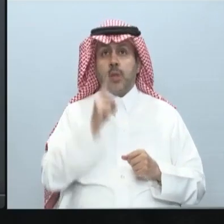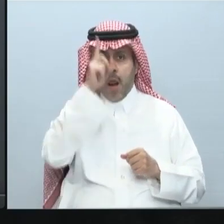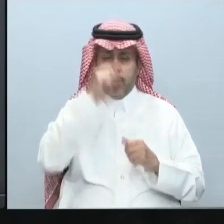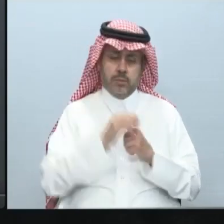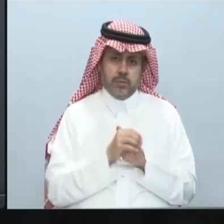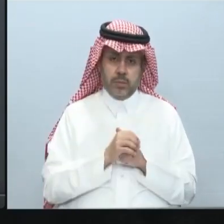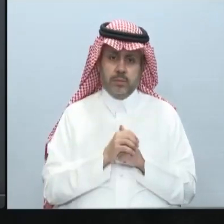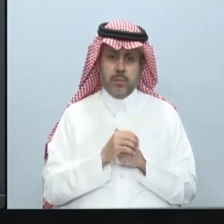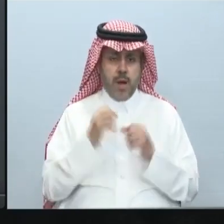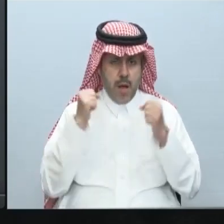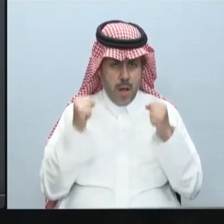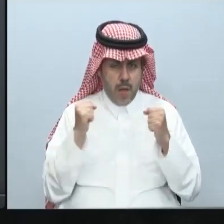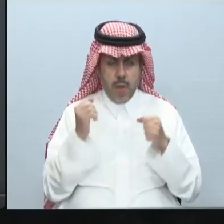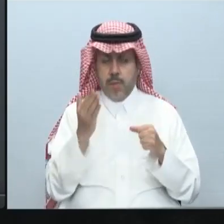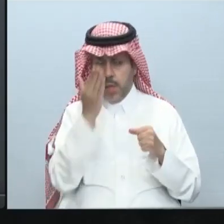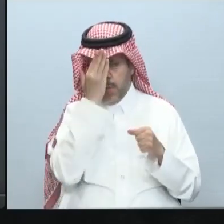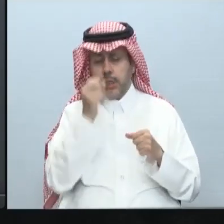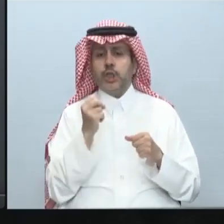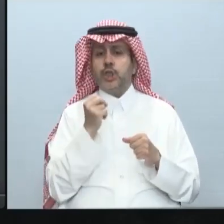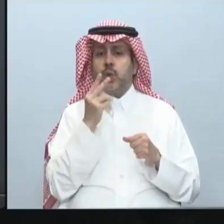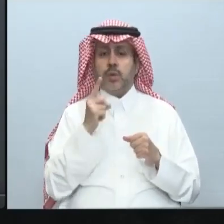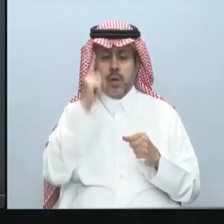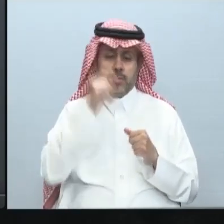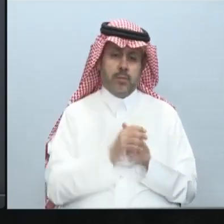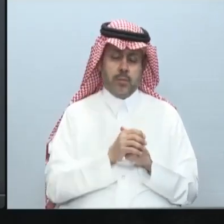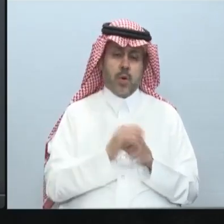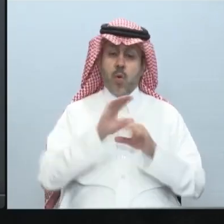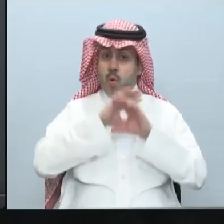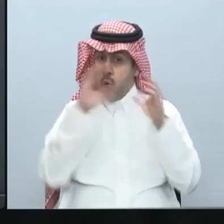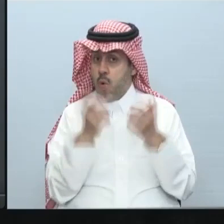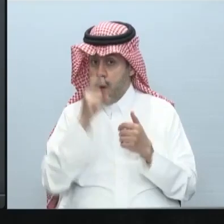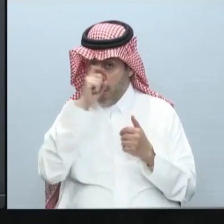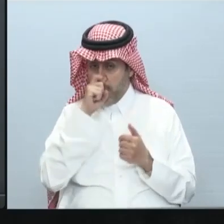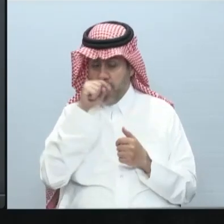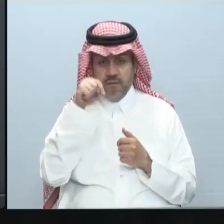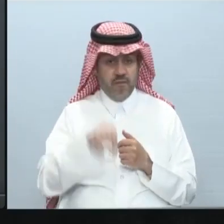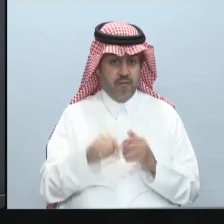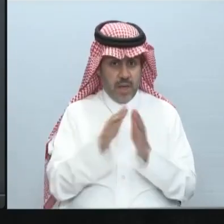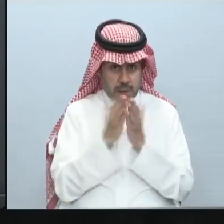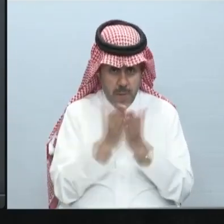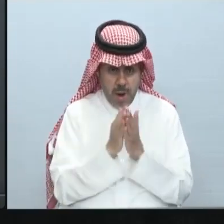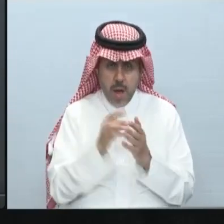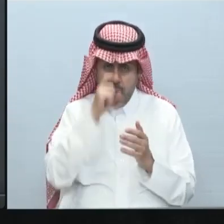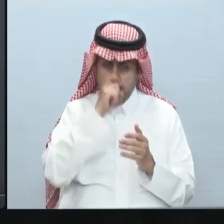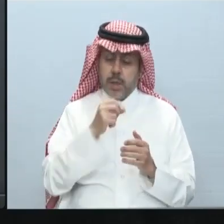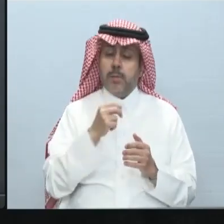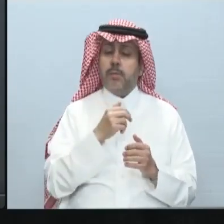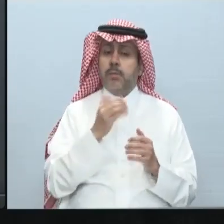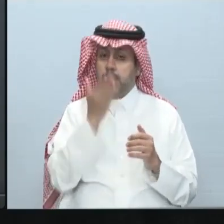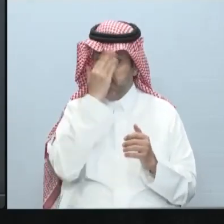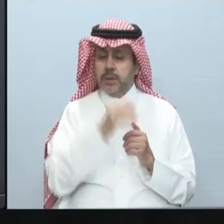العبادات هي التوحيد لله ولذلك كل امر في كتاب الله بالعباده فهو امر بالتوحيد